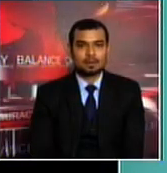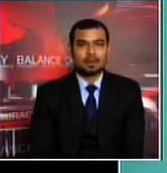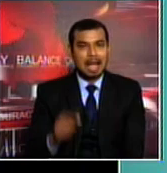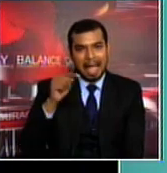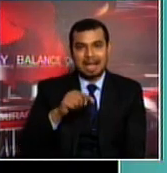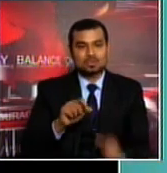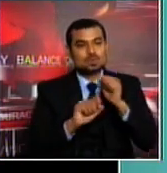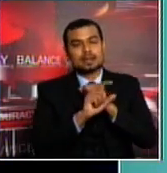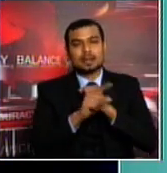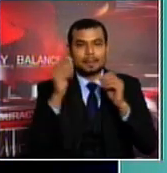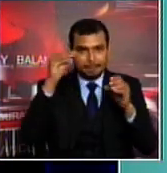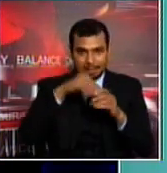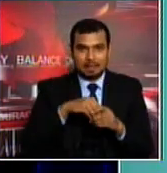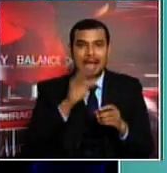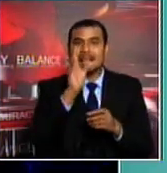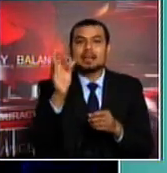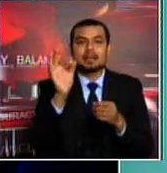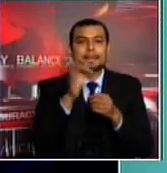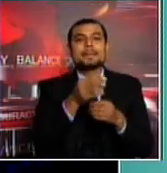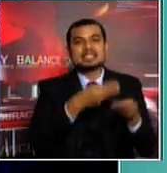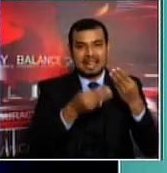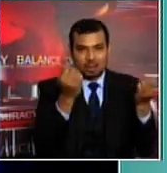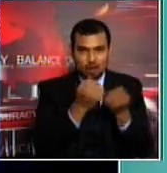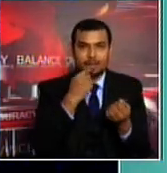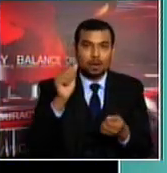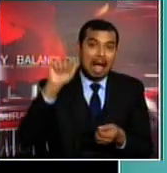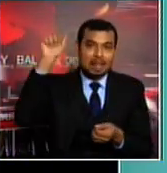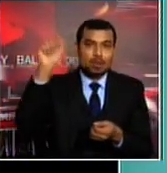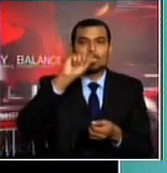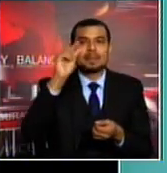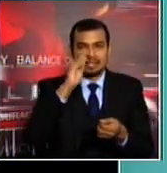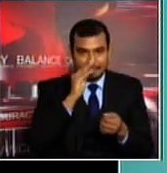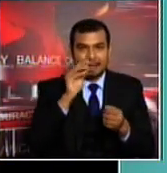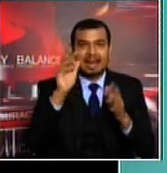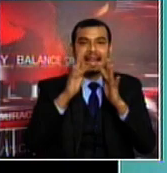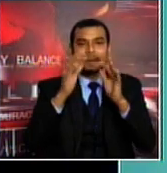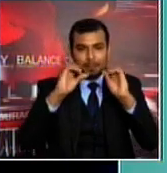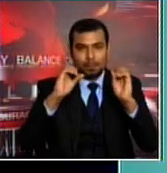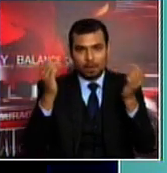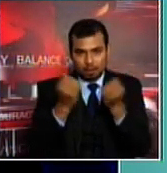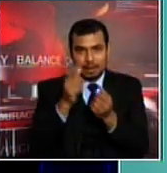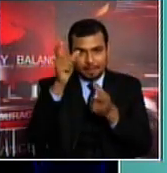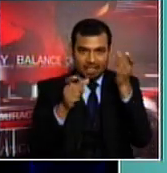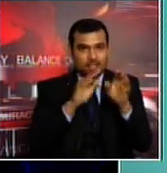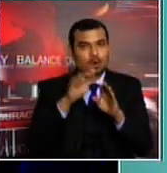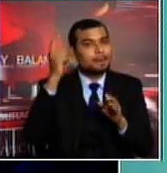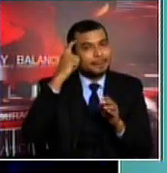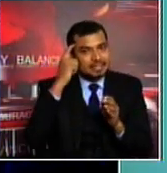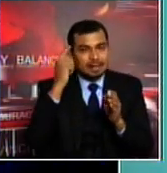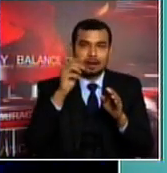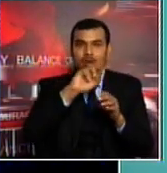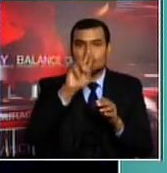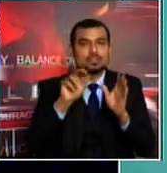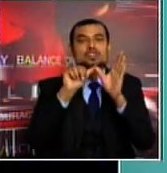आजको ट्विट अफ द डेमा यातायात व्यवसायीले गर्ने भनेको आन्दोलनको सन्दर्भमा सामाजिक सञ्जाल प्रयोगकर्ताले व्यक्त गरेका विचार